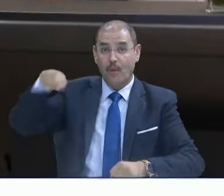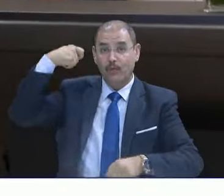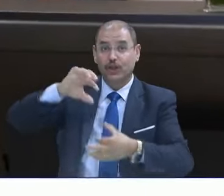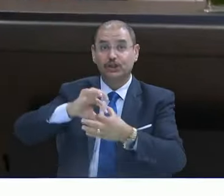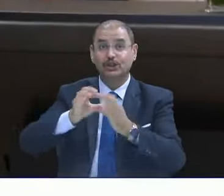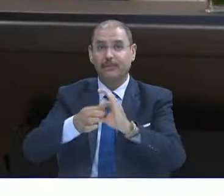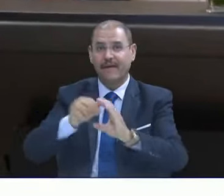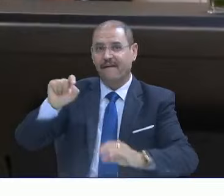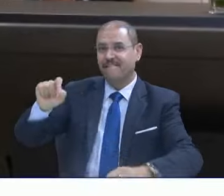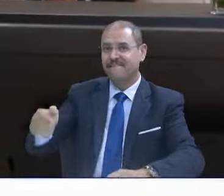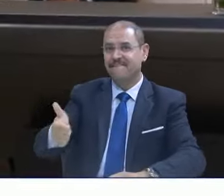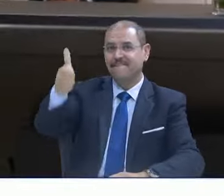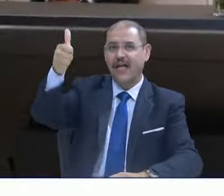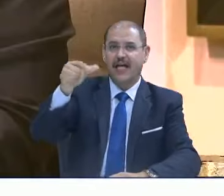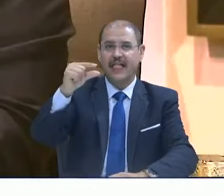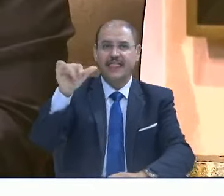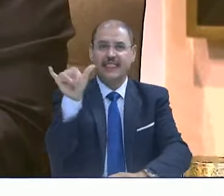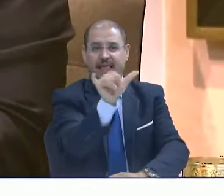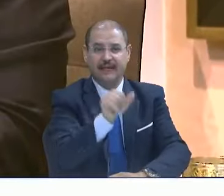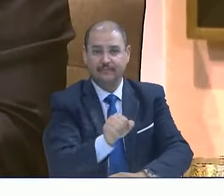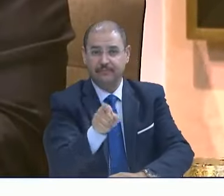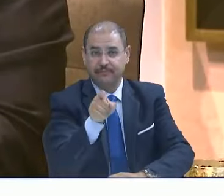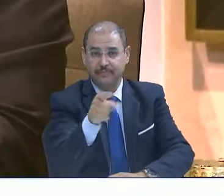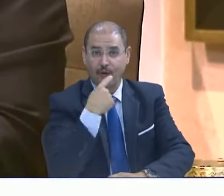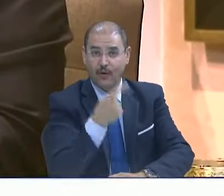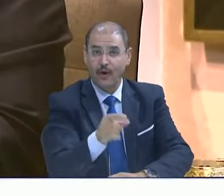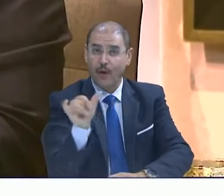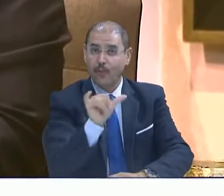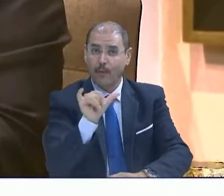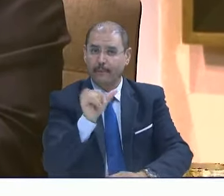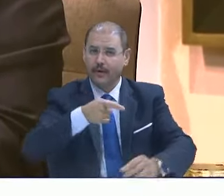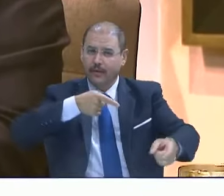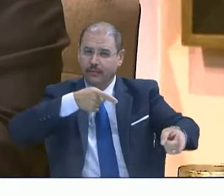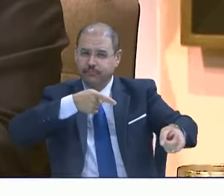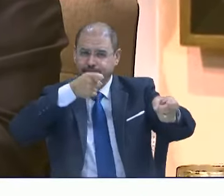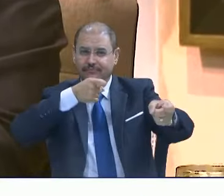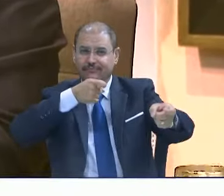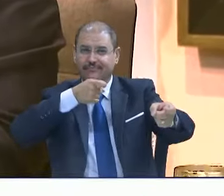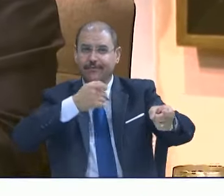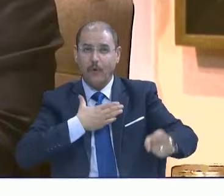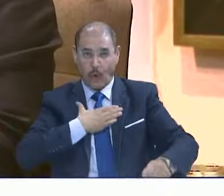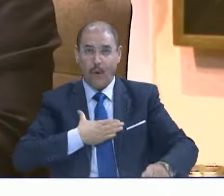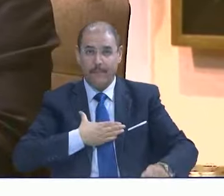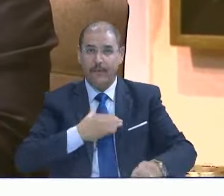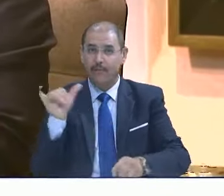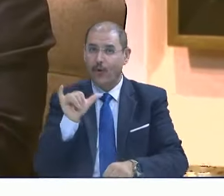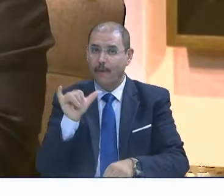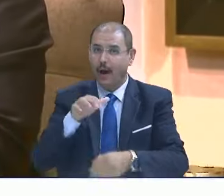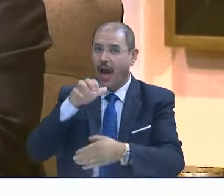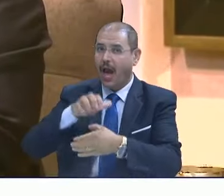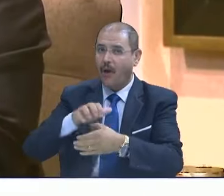الناصر ابرز برامج المحميات الطبيعيه المخصصه للصيد المستدام المستهدفه الحفاظ على التنوع